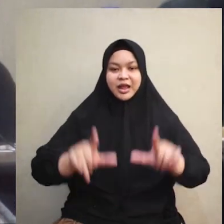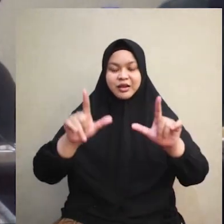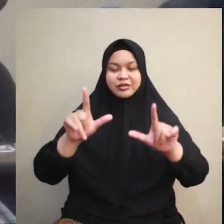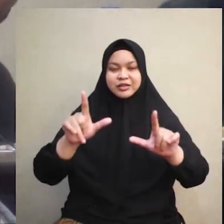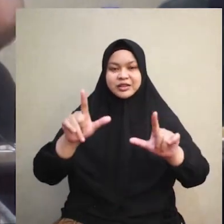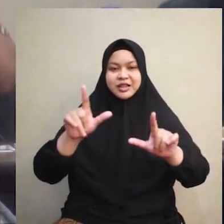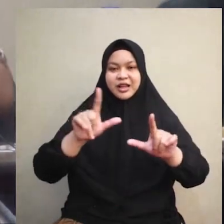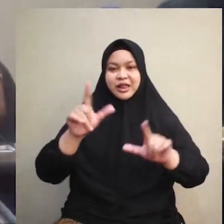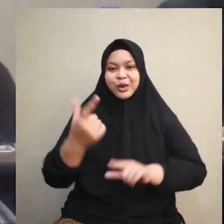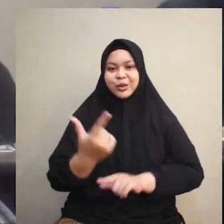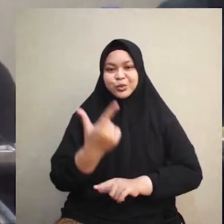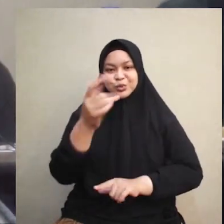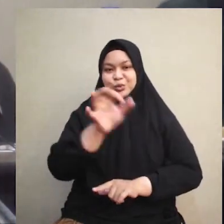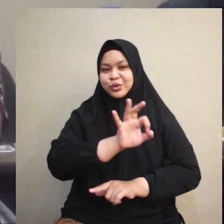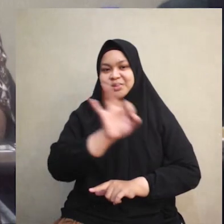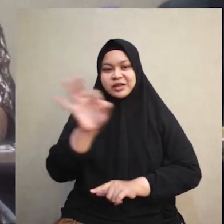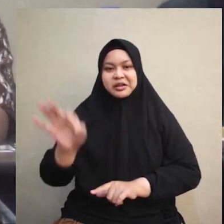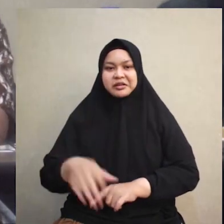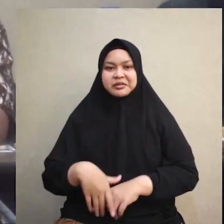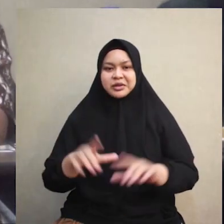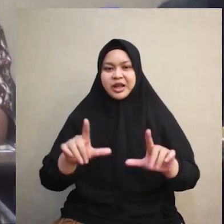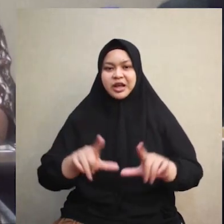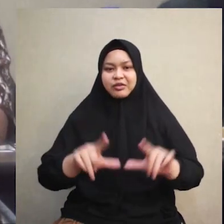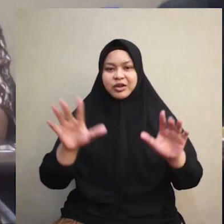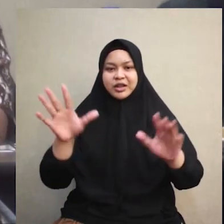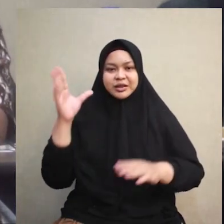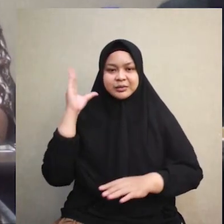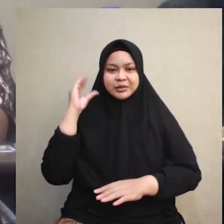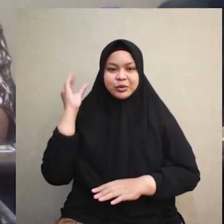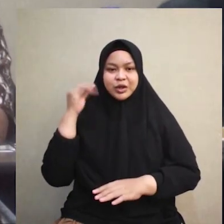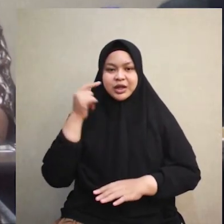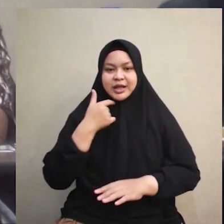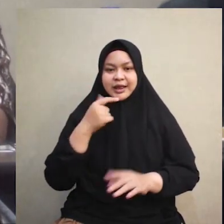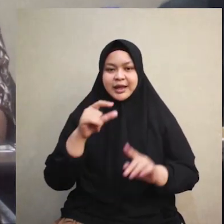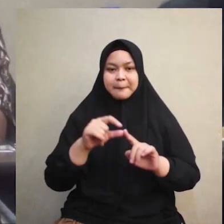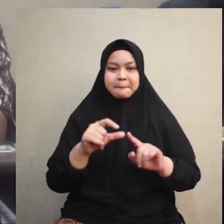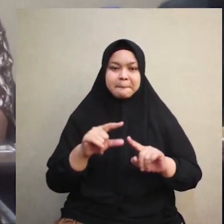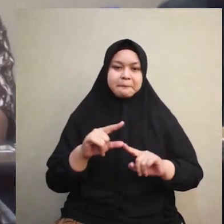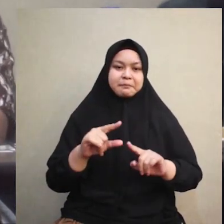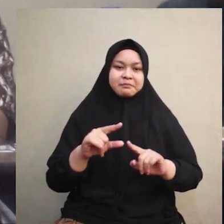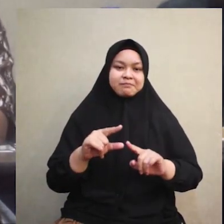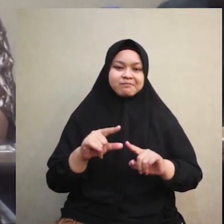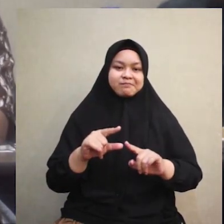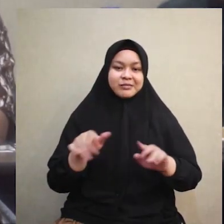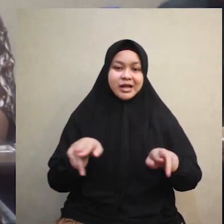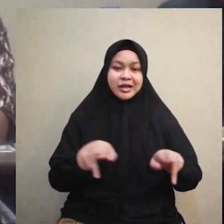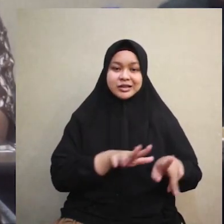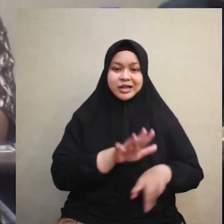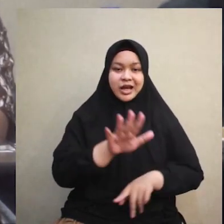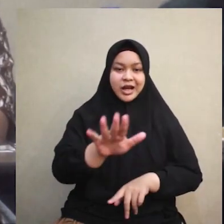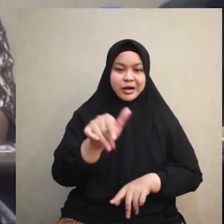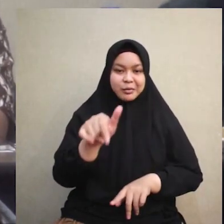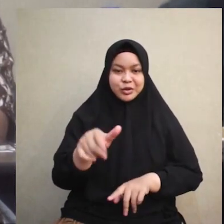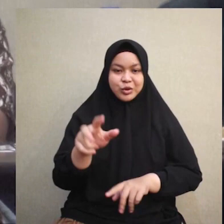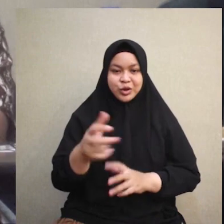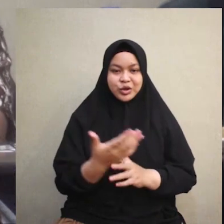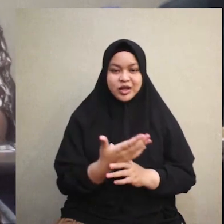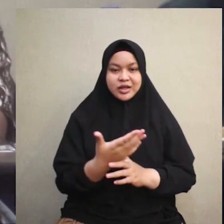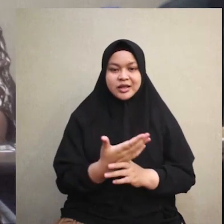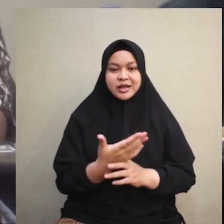termasuk dalam hal menyusun tadi singgung tentang peta jalan peta jalan ini juga harus akses